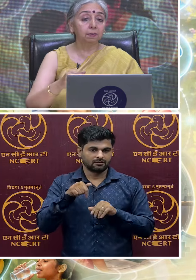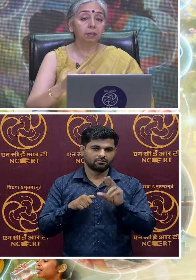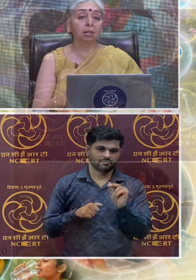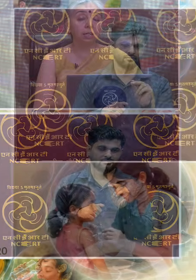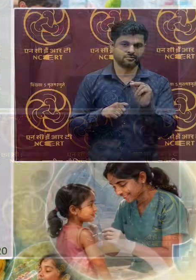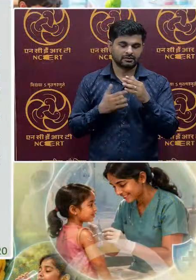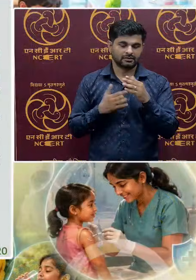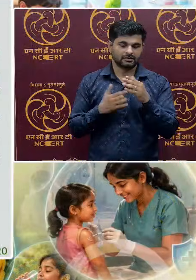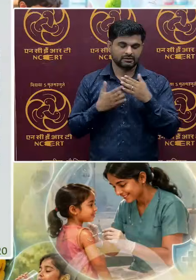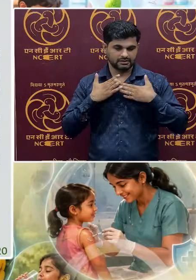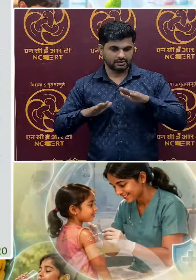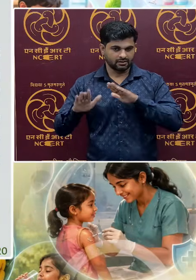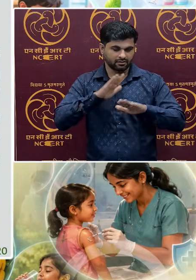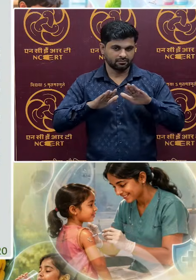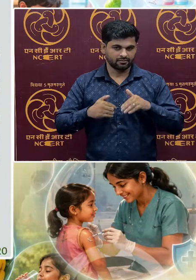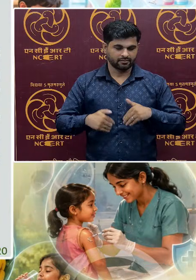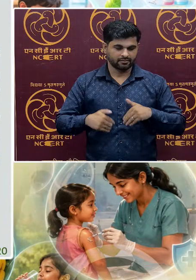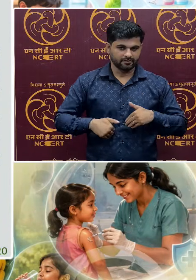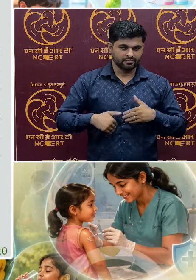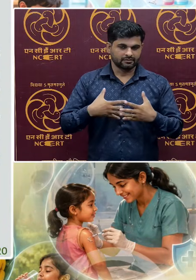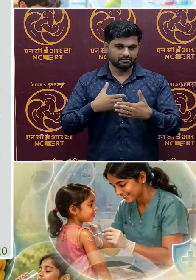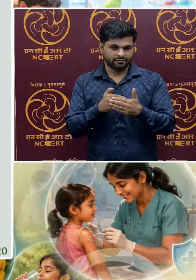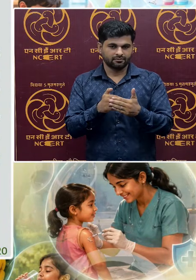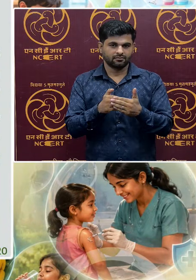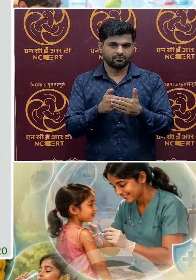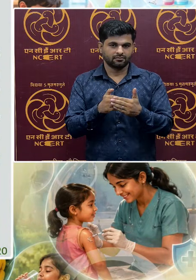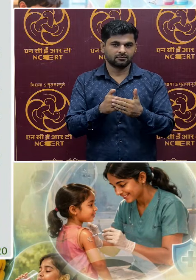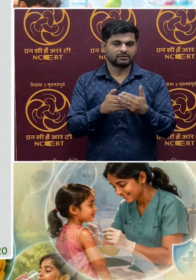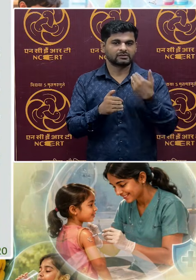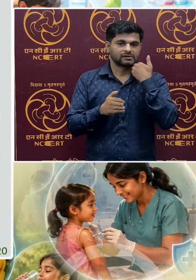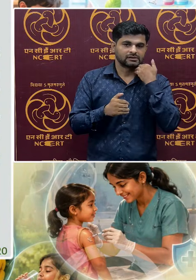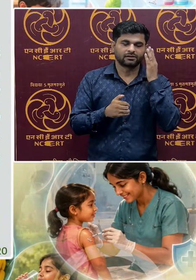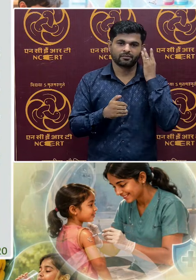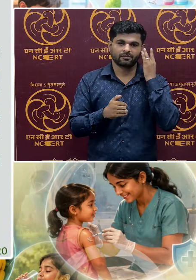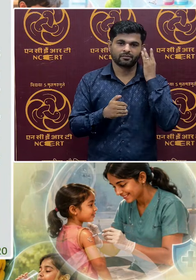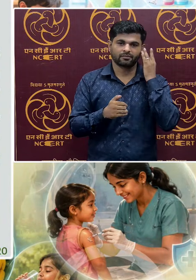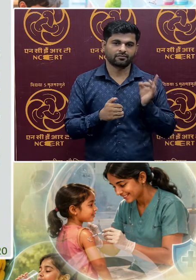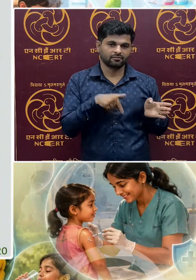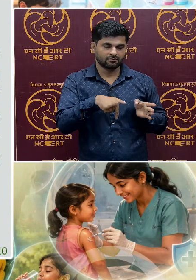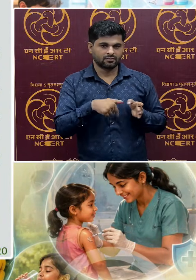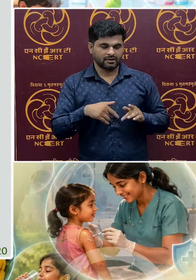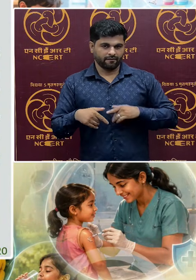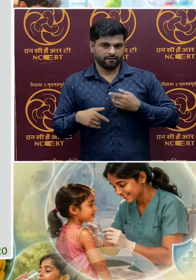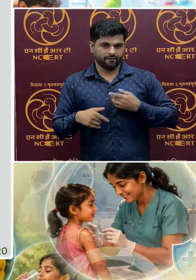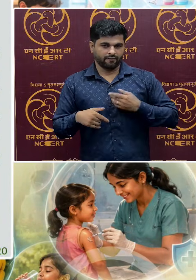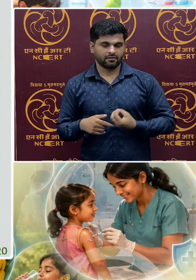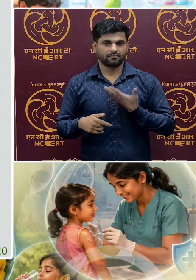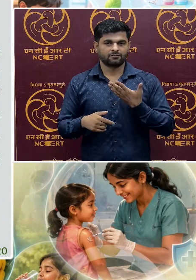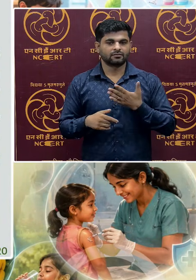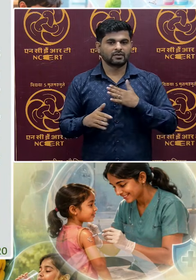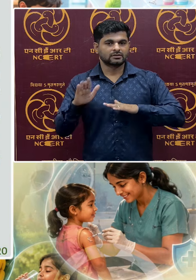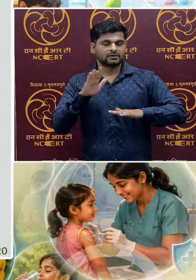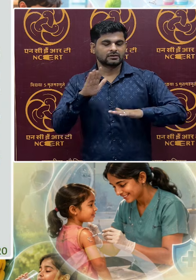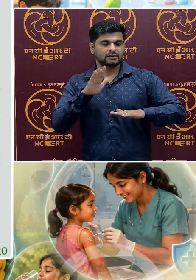फिज़िकल एक्टिविटी करेंगे, वेट कंट्रोल होगा, डिज़ीज़ से फ्रीडम मिलेगी एंड यू विल फील हैप्पी। फिज़िकल